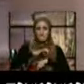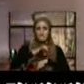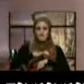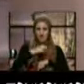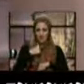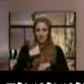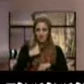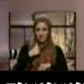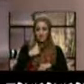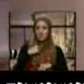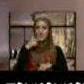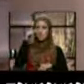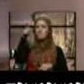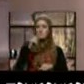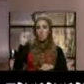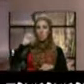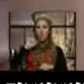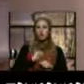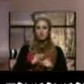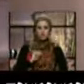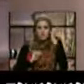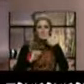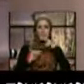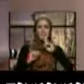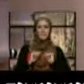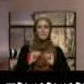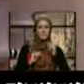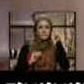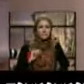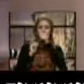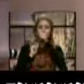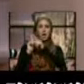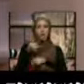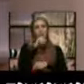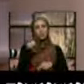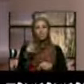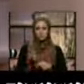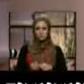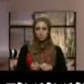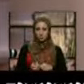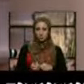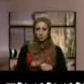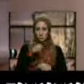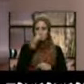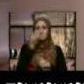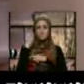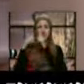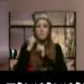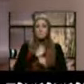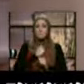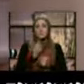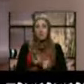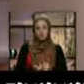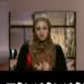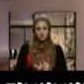على فلان وفلانة، وبالتالي لا أرى مرضي ولا أرى عادة السيئة ولا أرى مصيبة